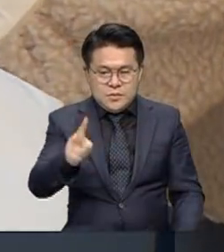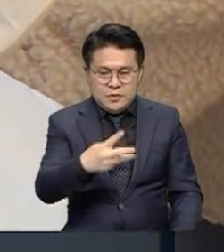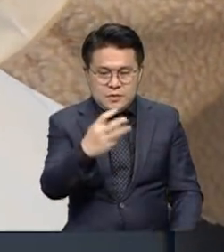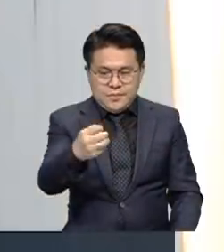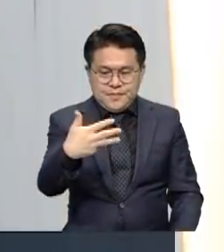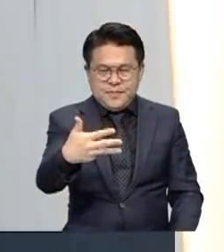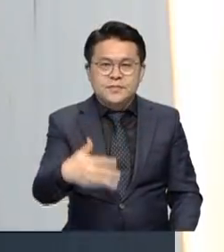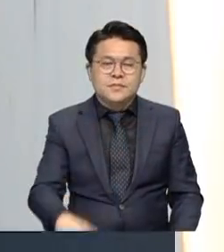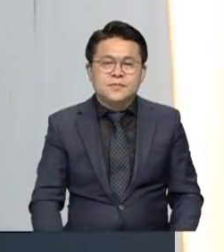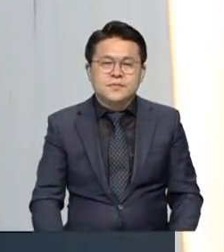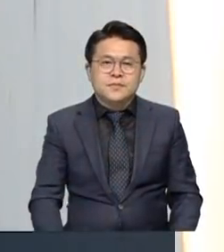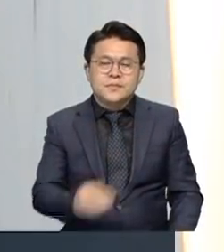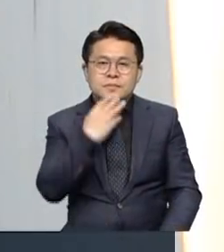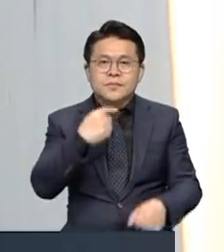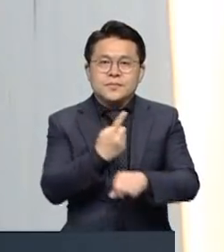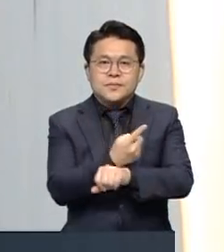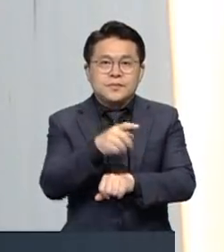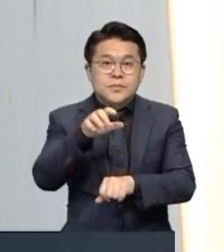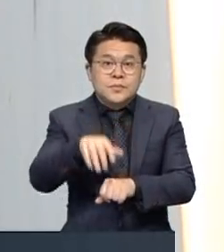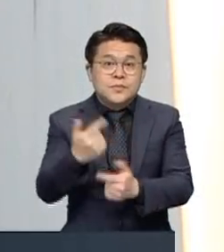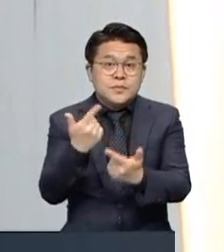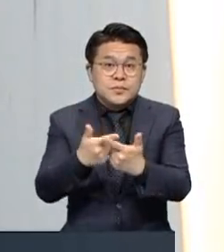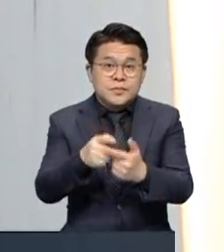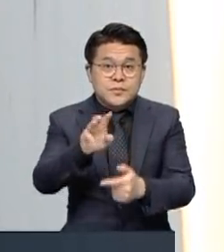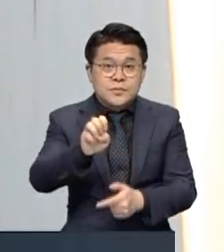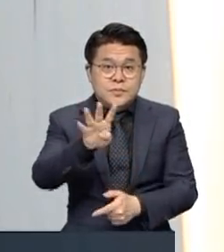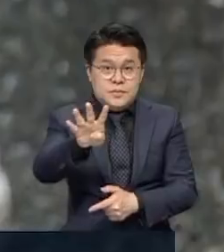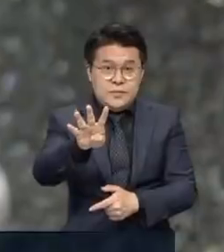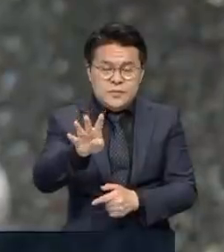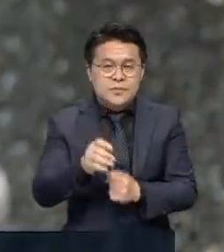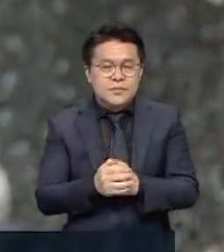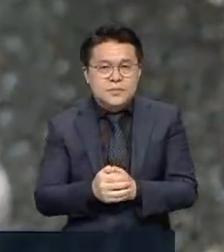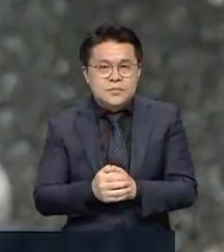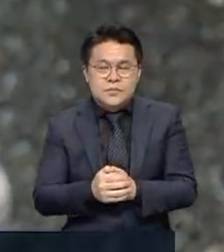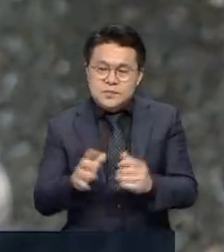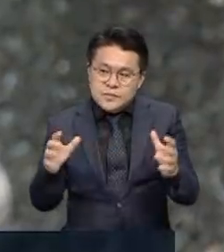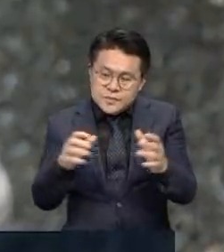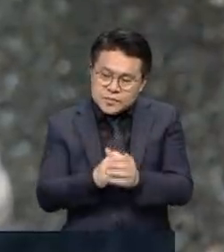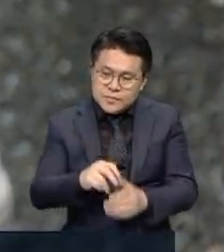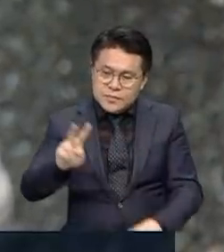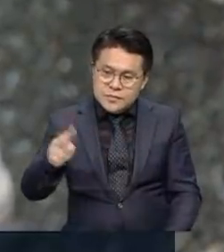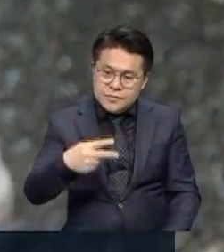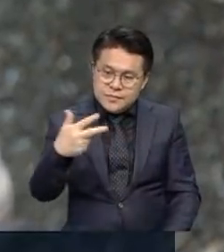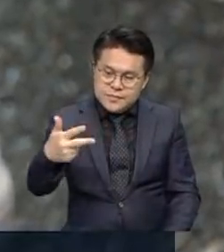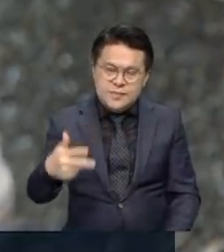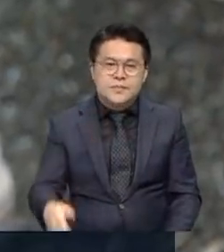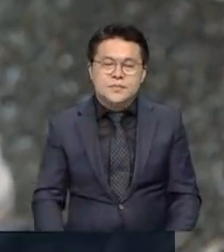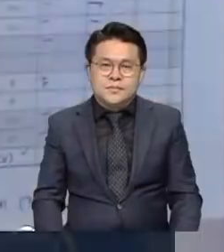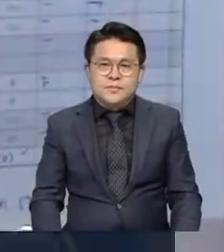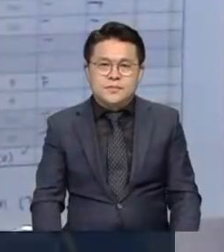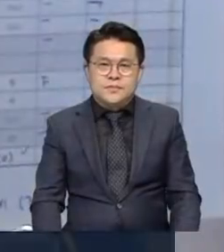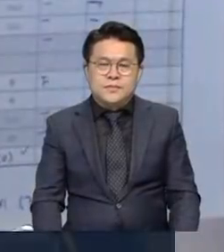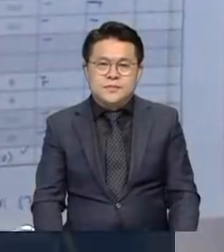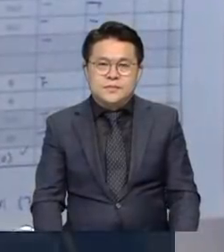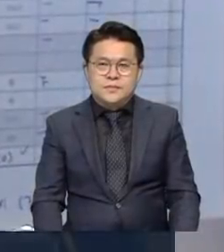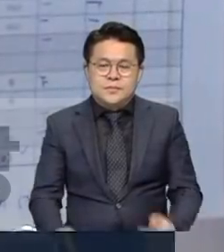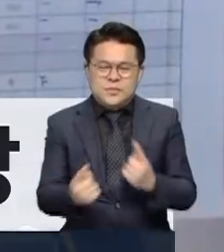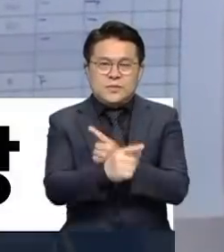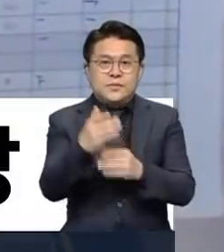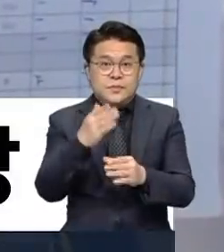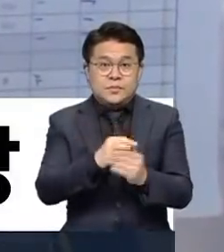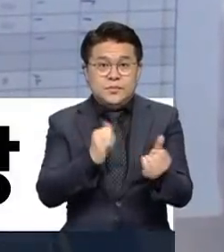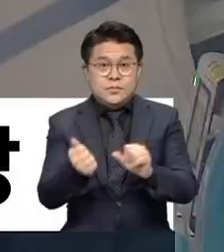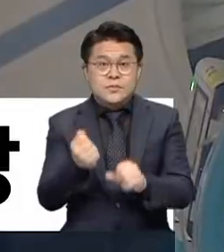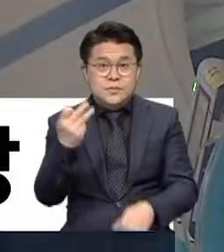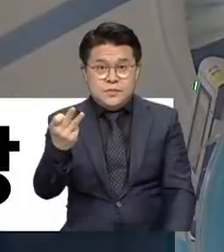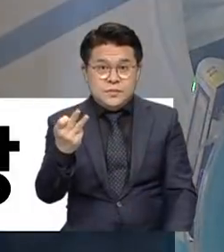238명이 확진됐고 비수도권에선 부산 34명을 포함해 207명의 확진자가 발생했습니다. 치료 도중